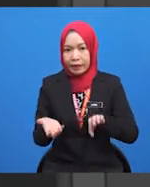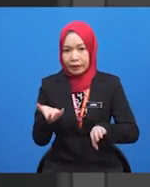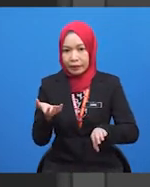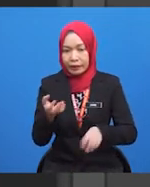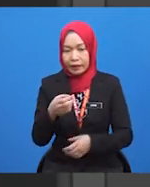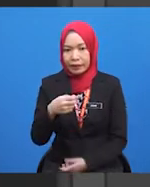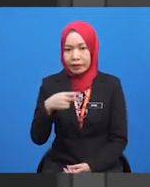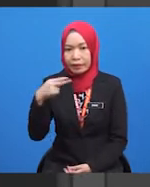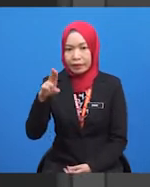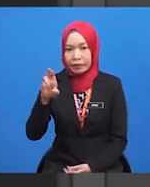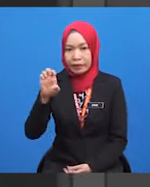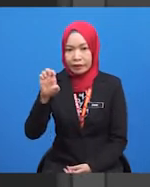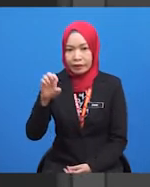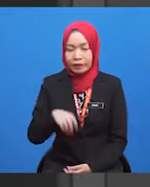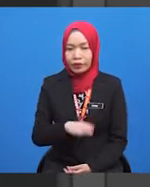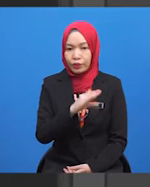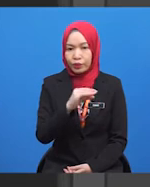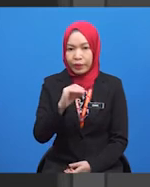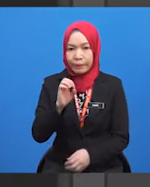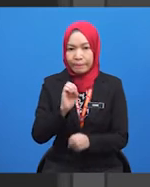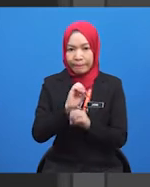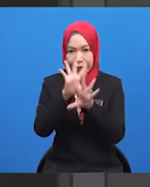Saturation dan Lightness.